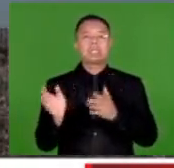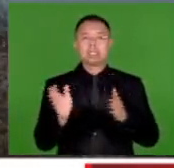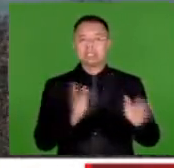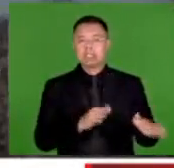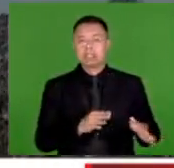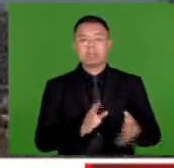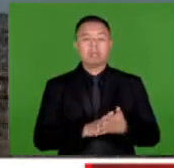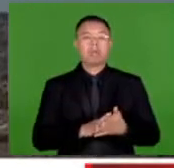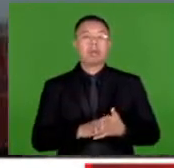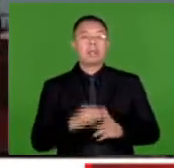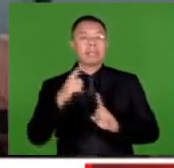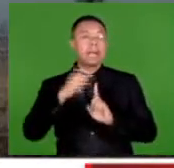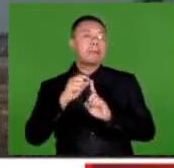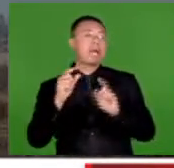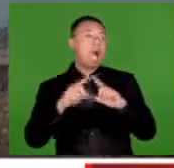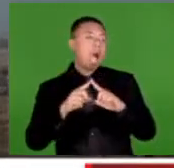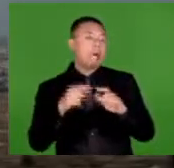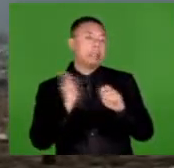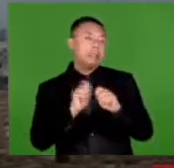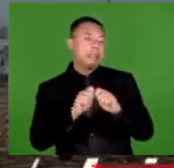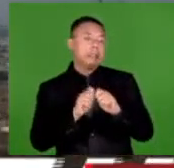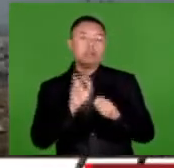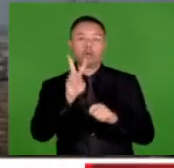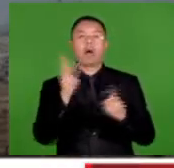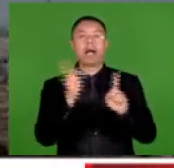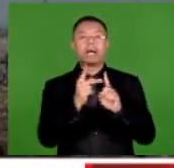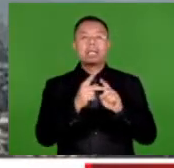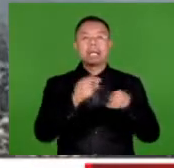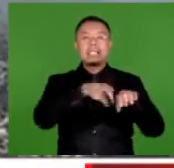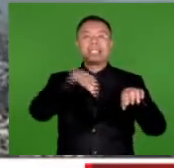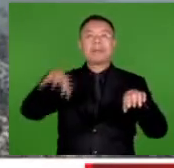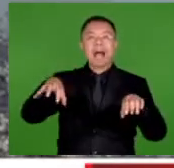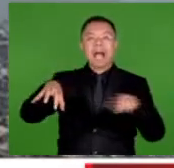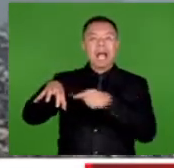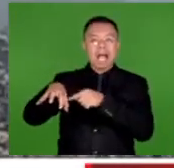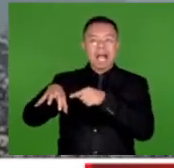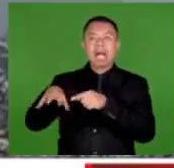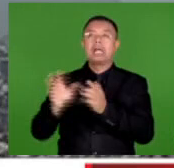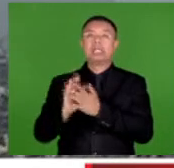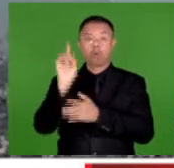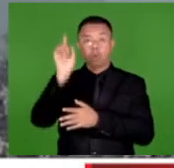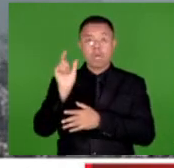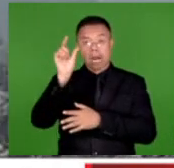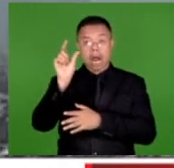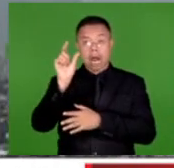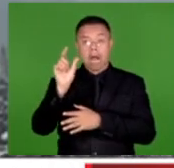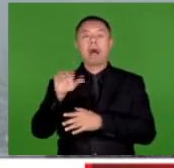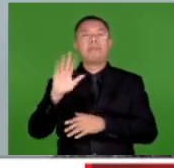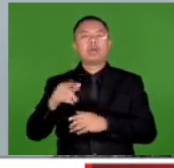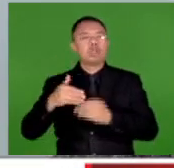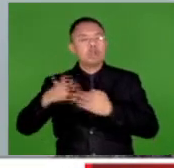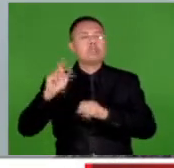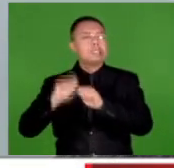Sementara itu, pembuatan TPA alternatif seluas 2 hektar yang berada di sebelah utara pintu masuk TPA Sari Mukti masih